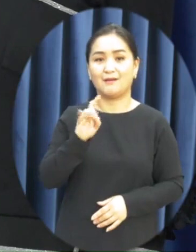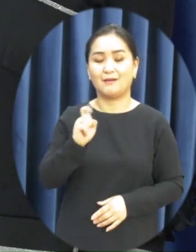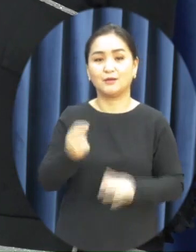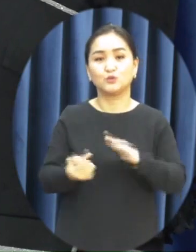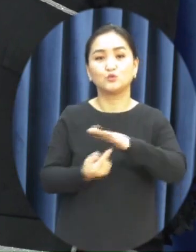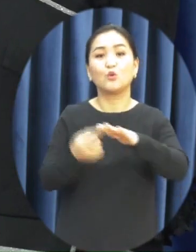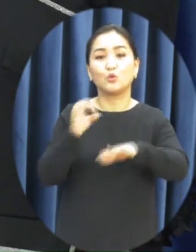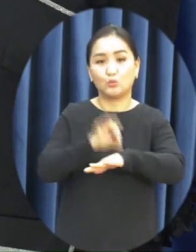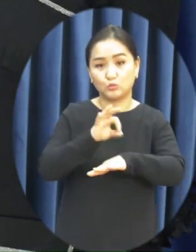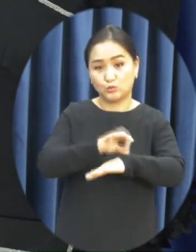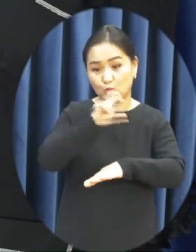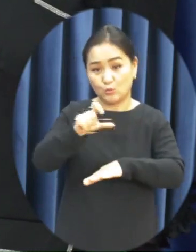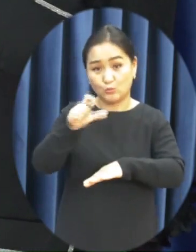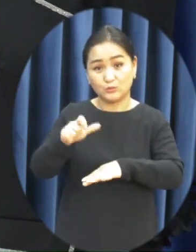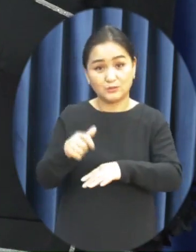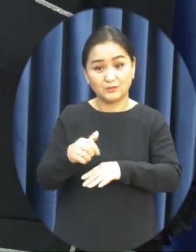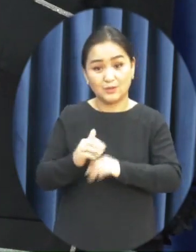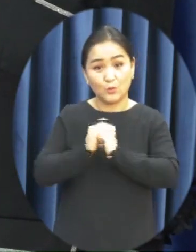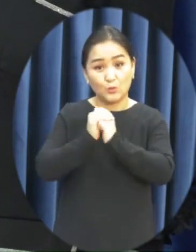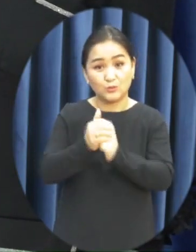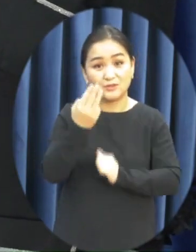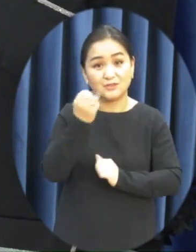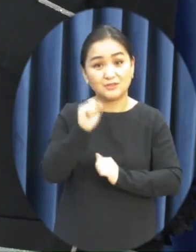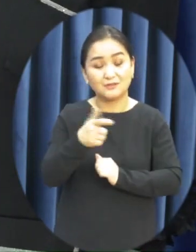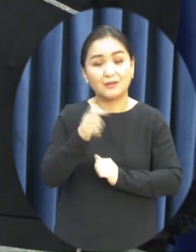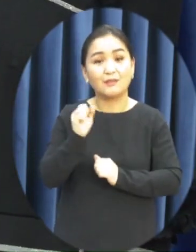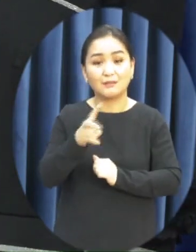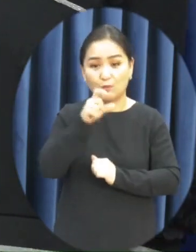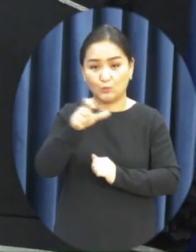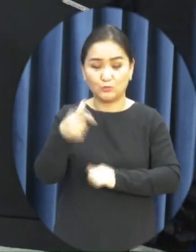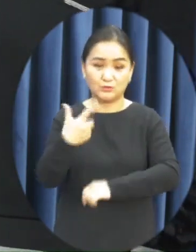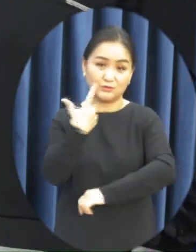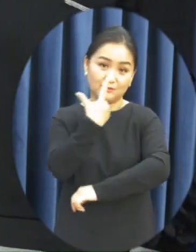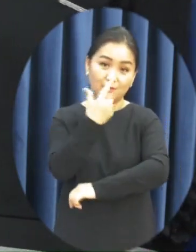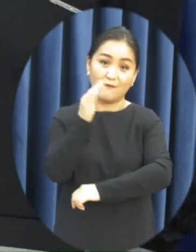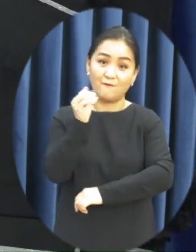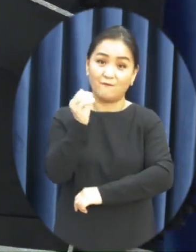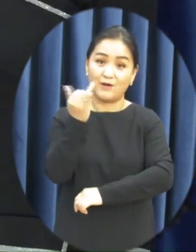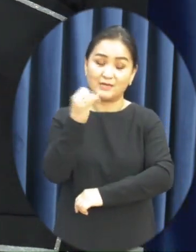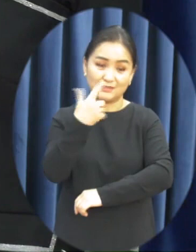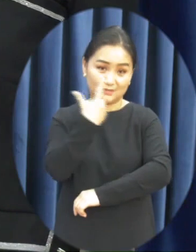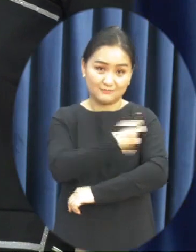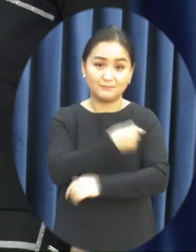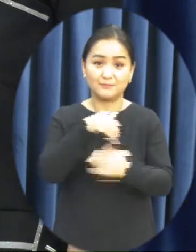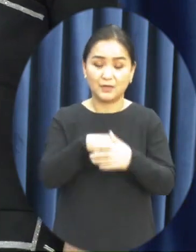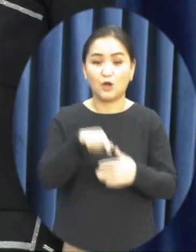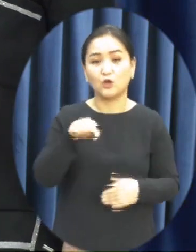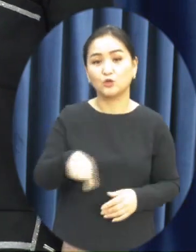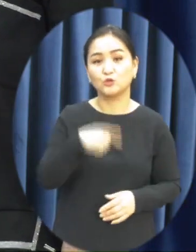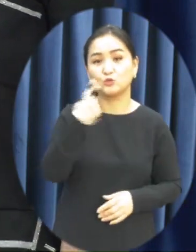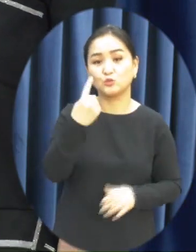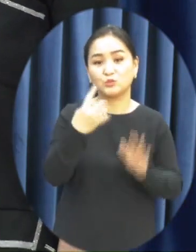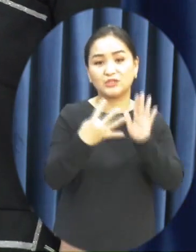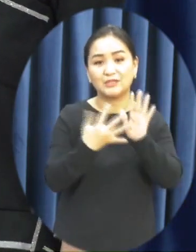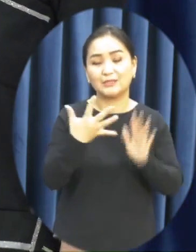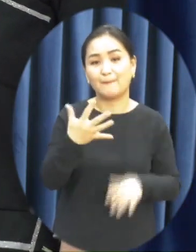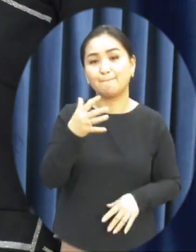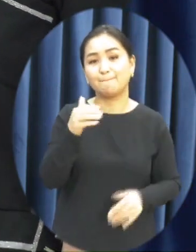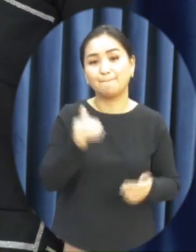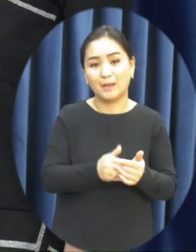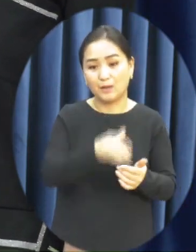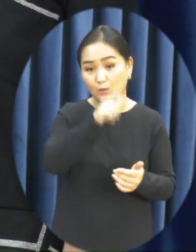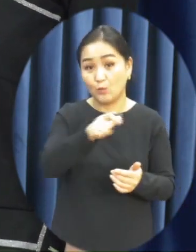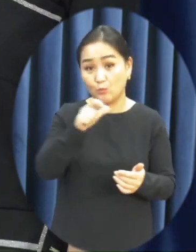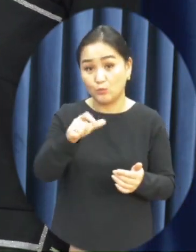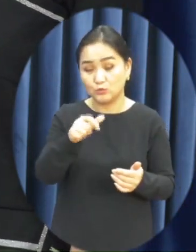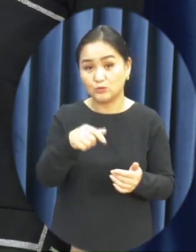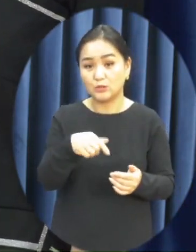གས